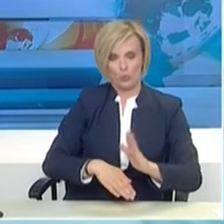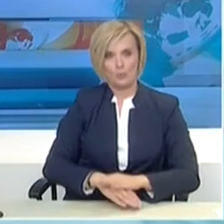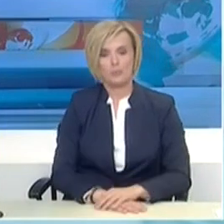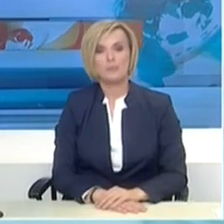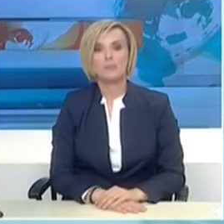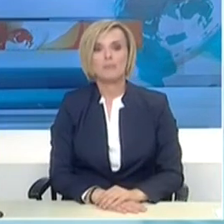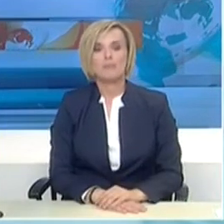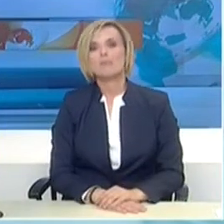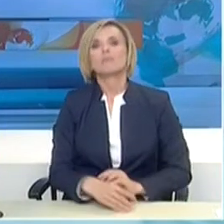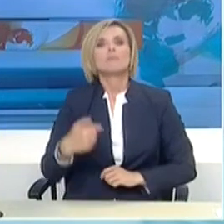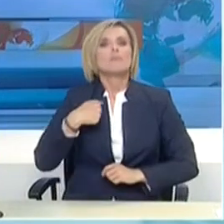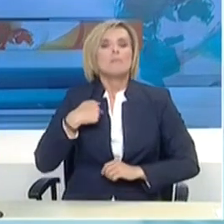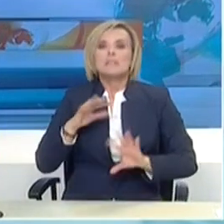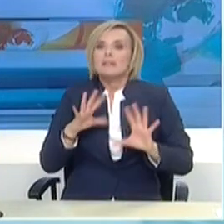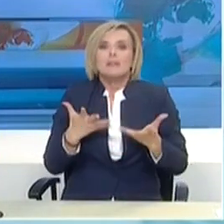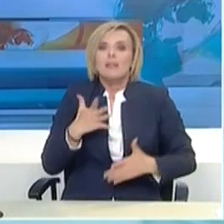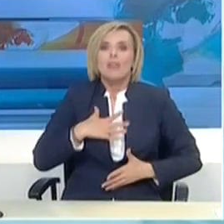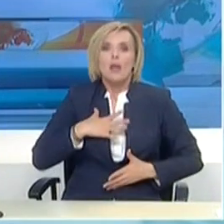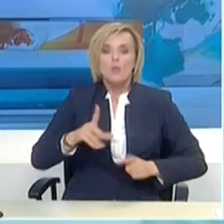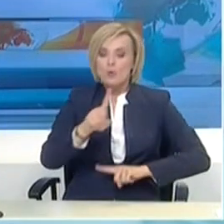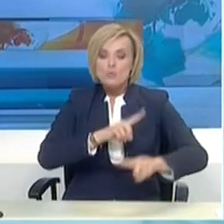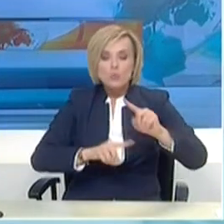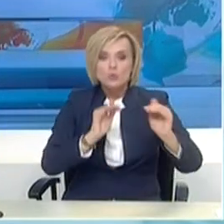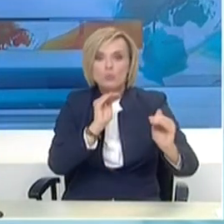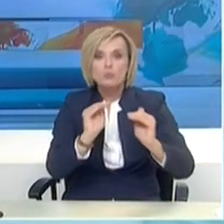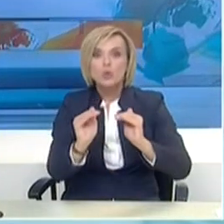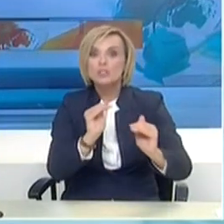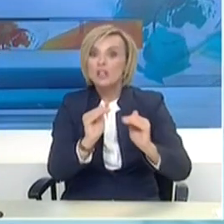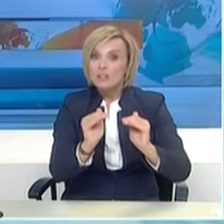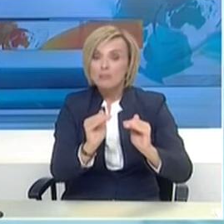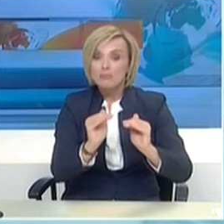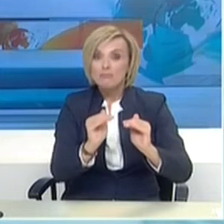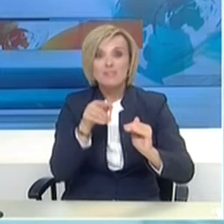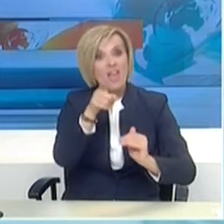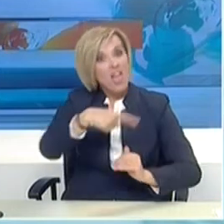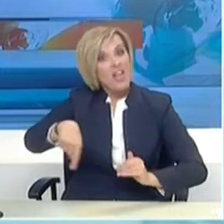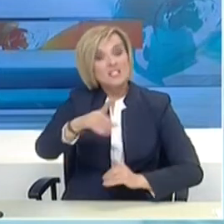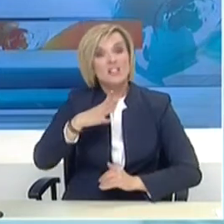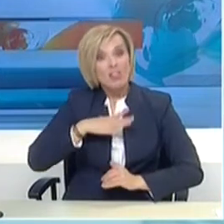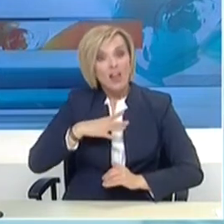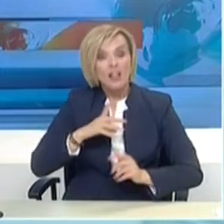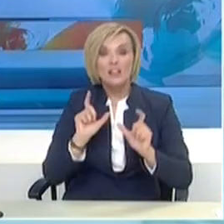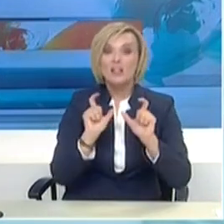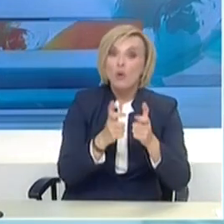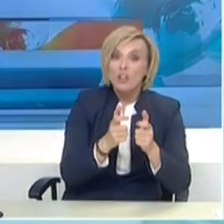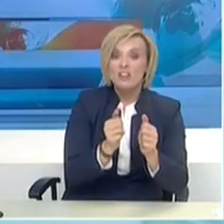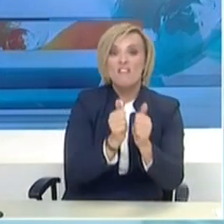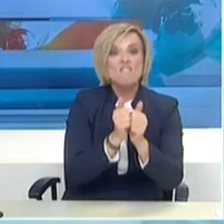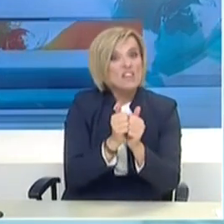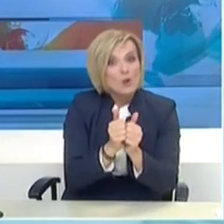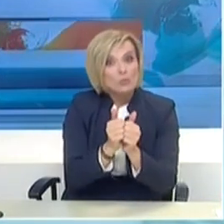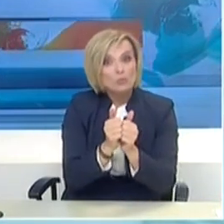Ποιους λοιπόν θέλουμε να προστατέψουμε, ποιους θέλουμε να έχουμε μαζί μας του χρόνου? Η απάντηση είναι